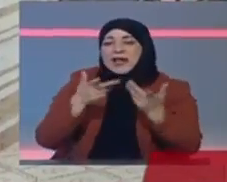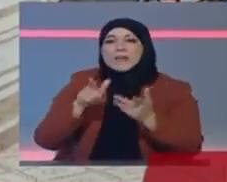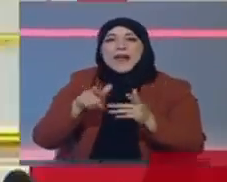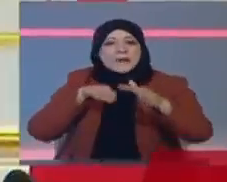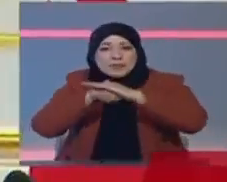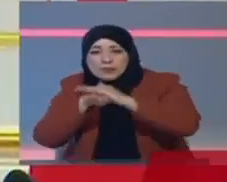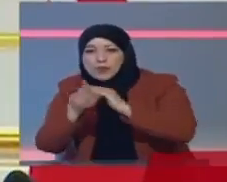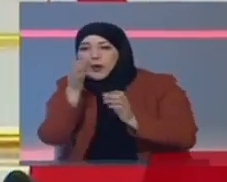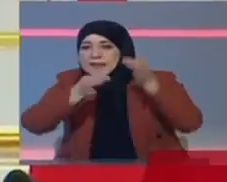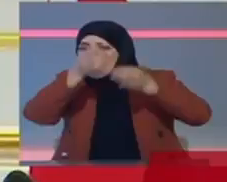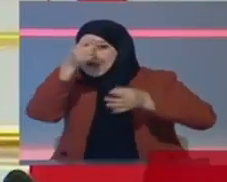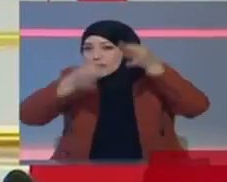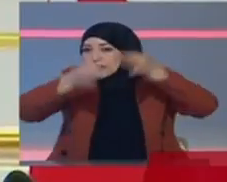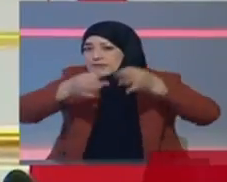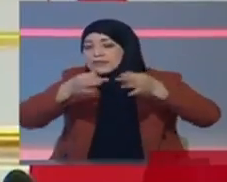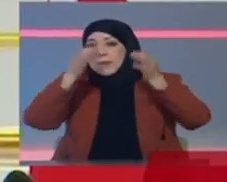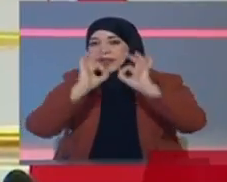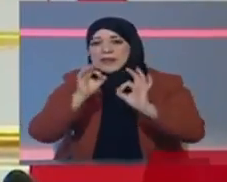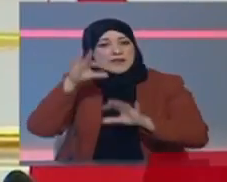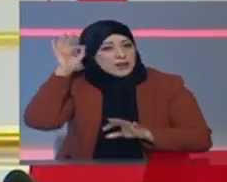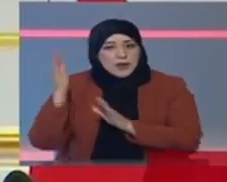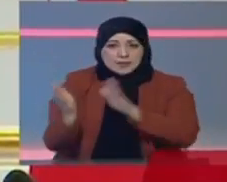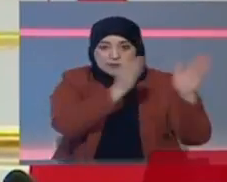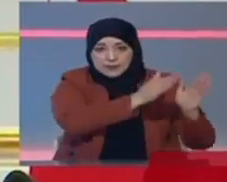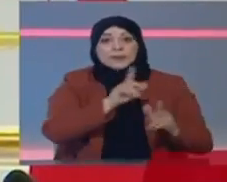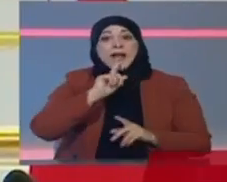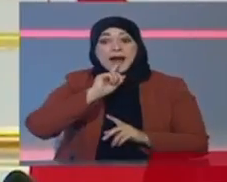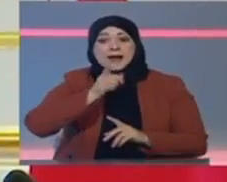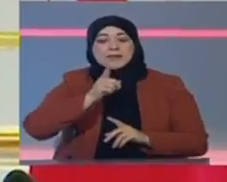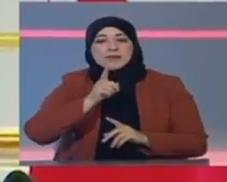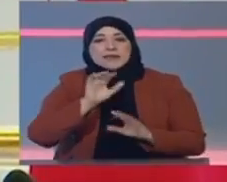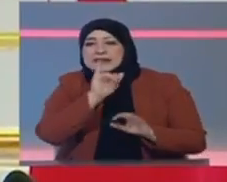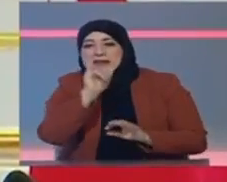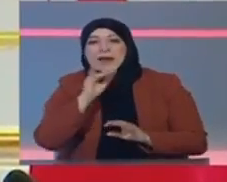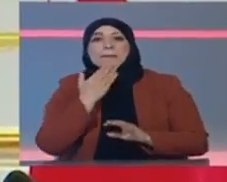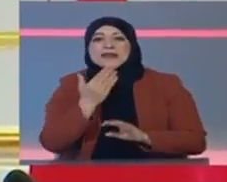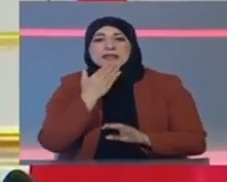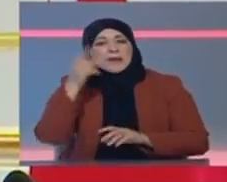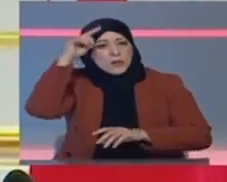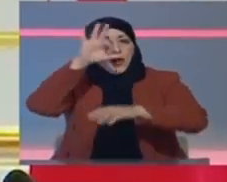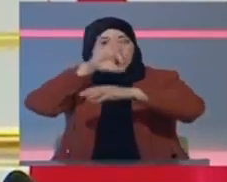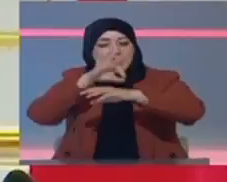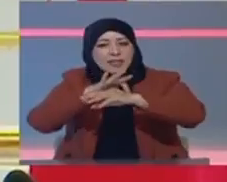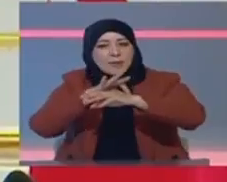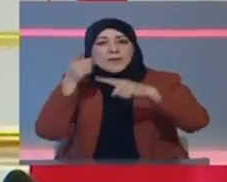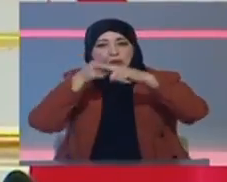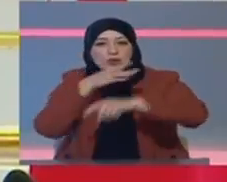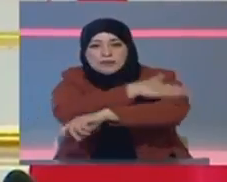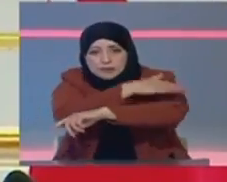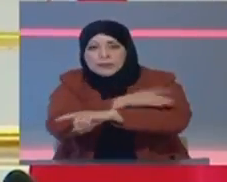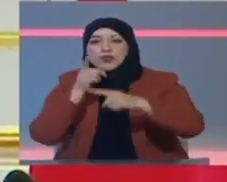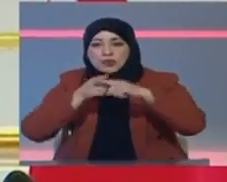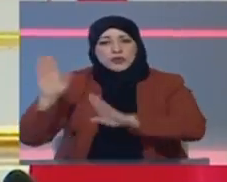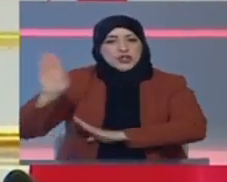الدوله وكان سعيد قد توجه خلال كلمته بالشكر الى الاطار الطبي وشبه الطبي ولكل الاداريين والقوات المسلحه